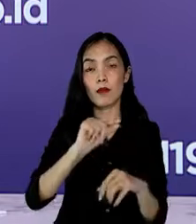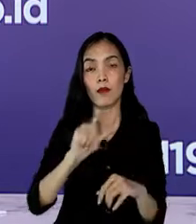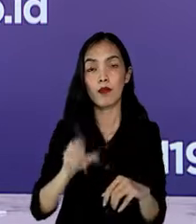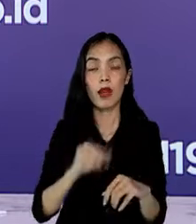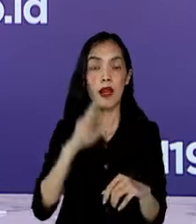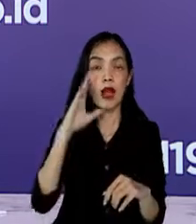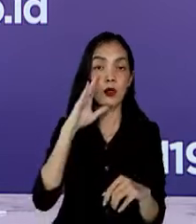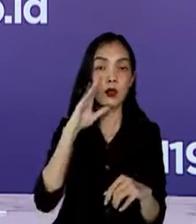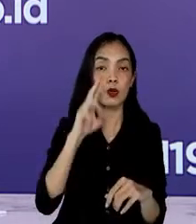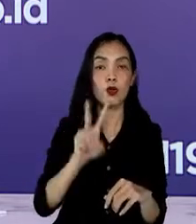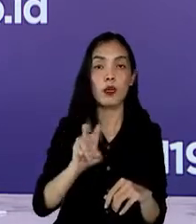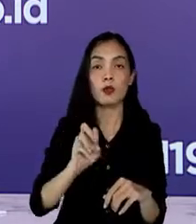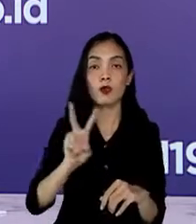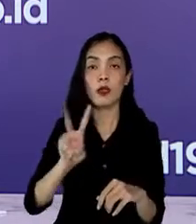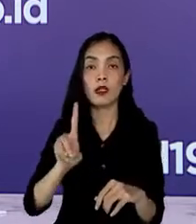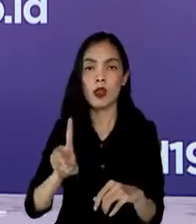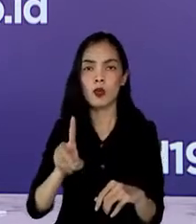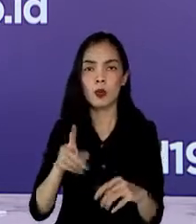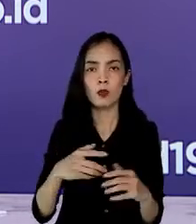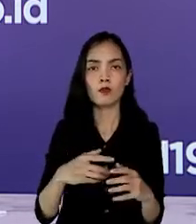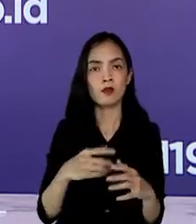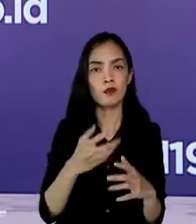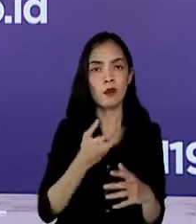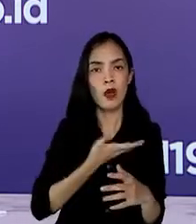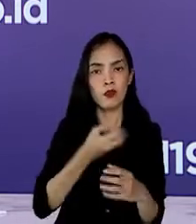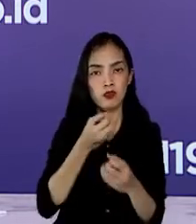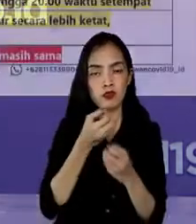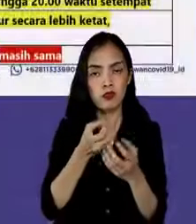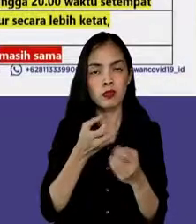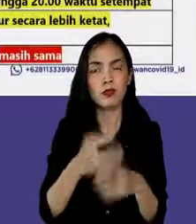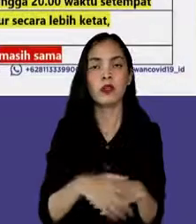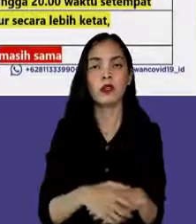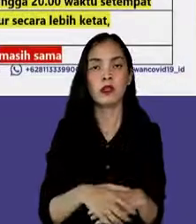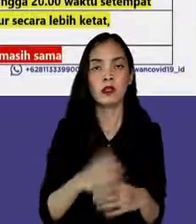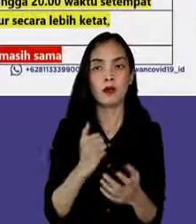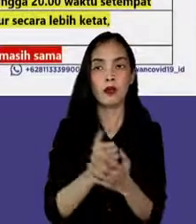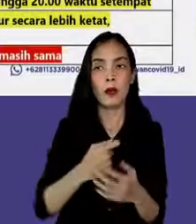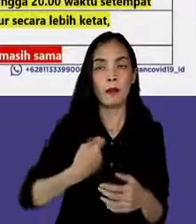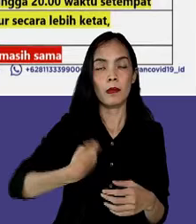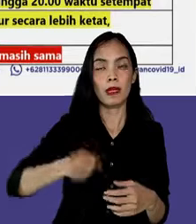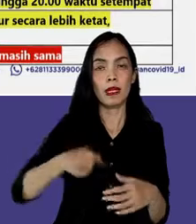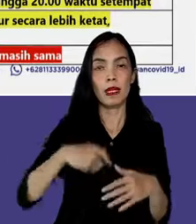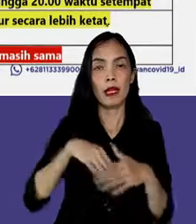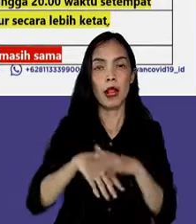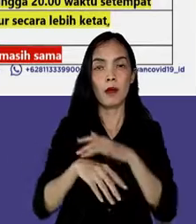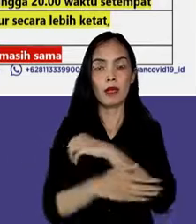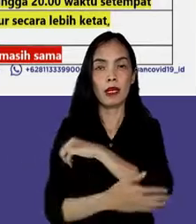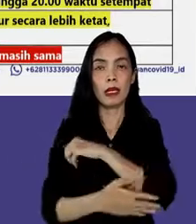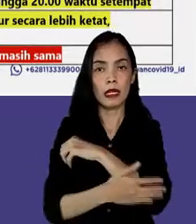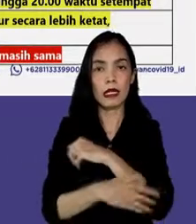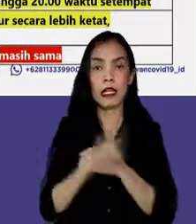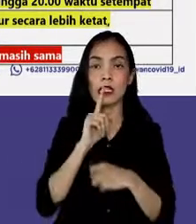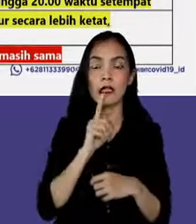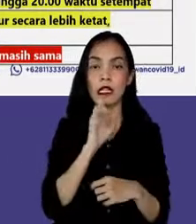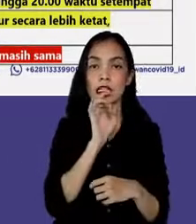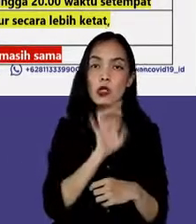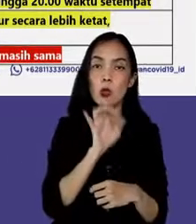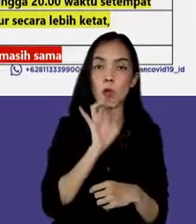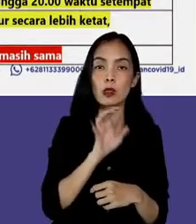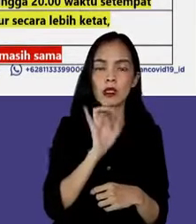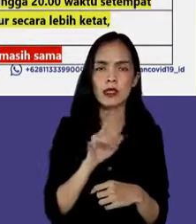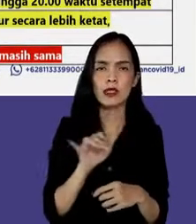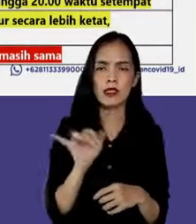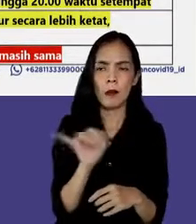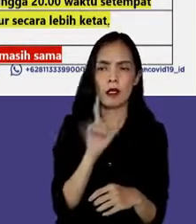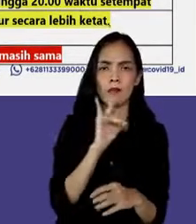pada prinsipnya point aturan dalam instruksi Menteri Dalam Negeri yang baru tidak jauh berbeda dengan instruksi